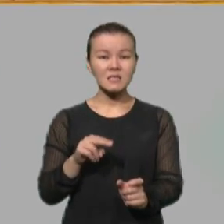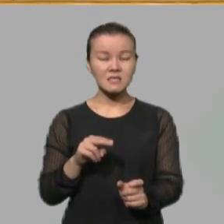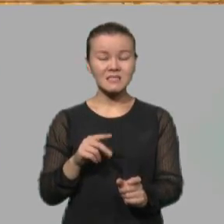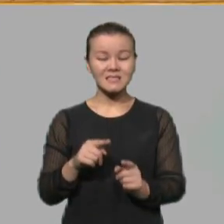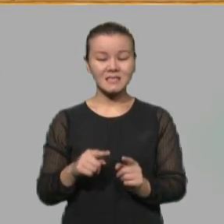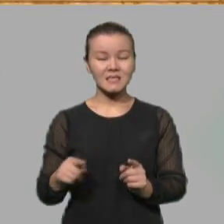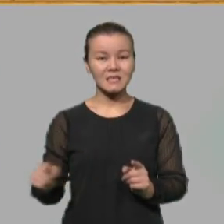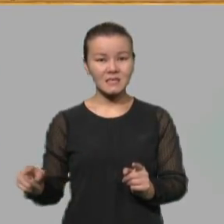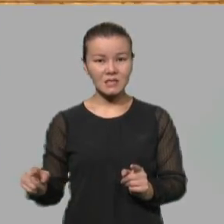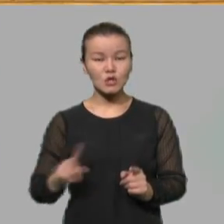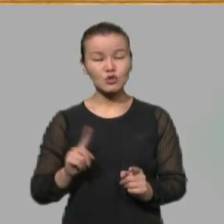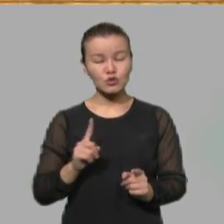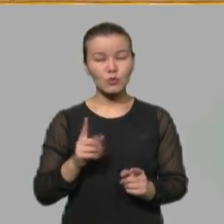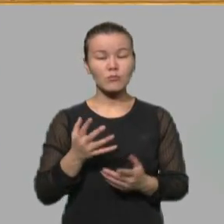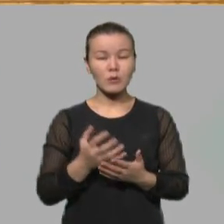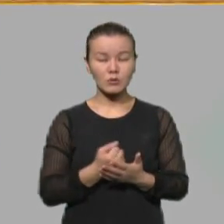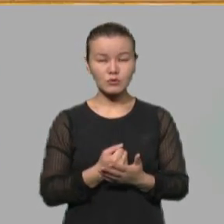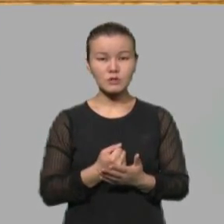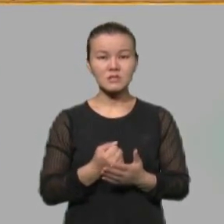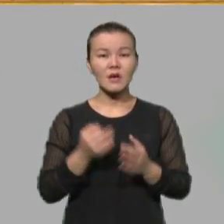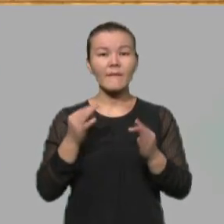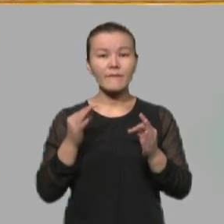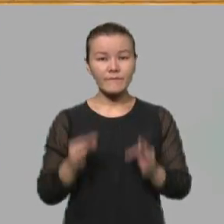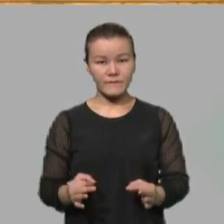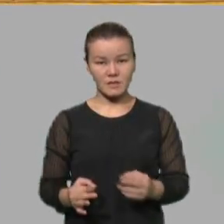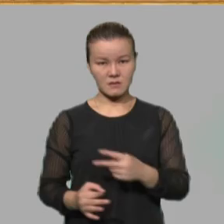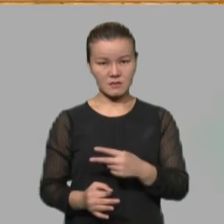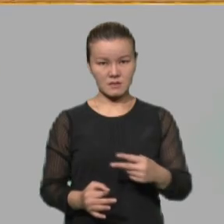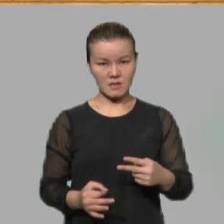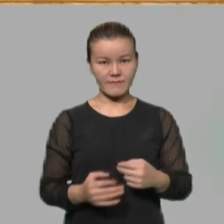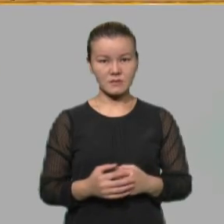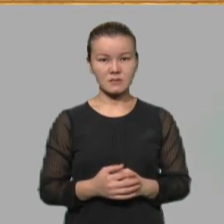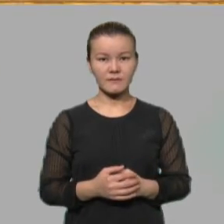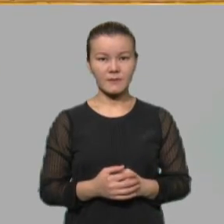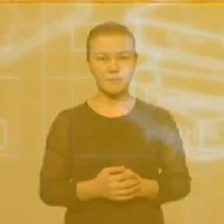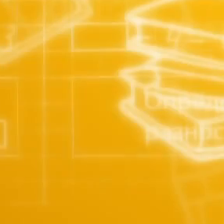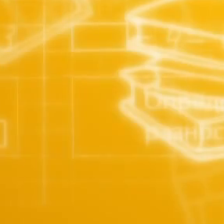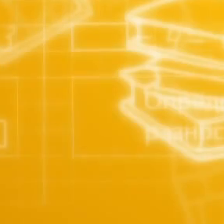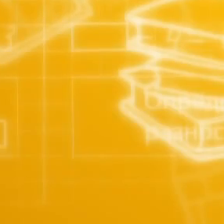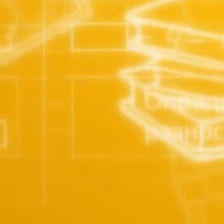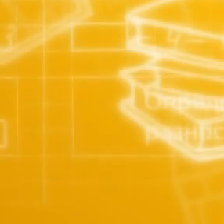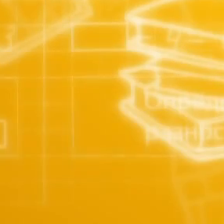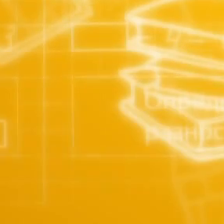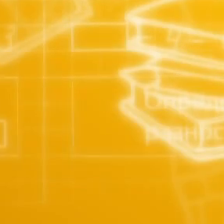длины, чтобы получились верные равенства.